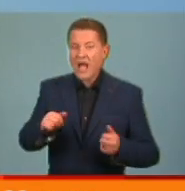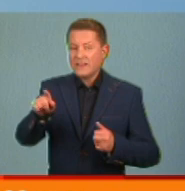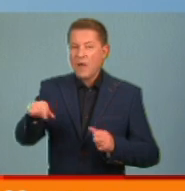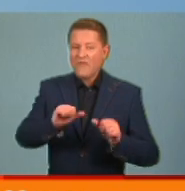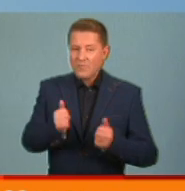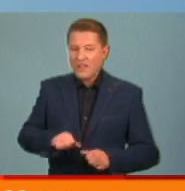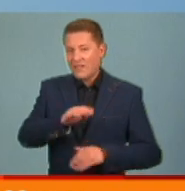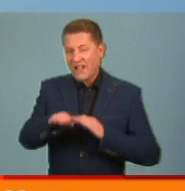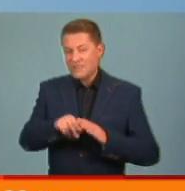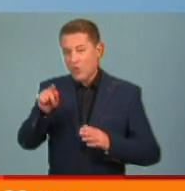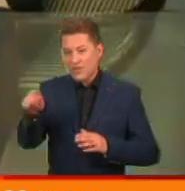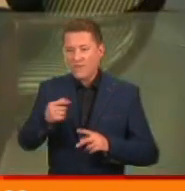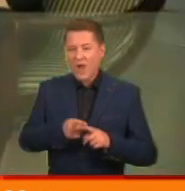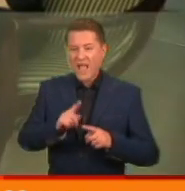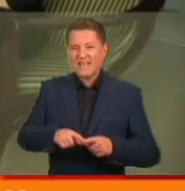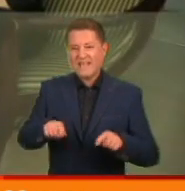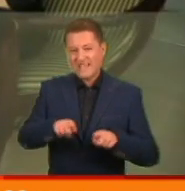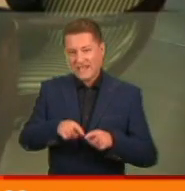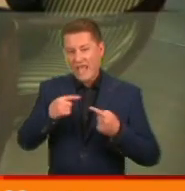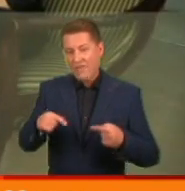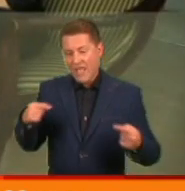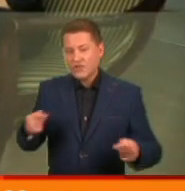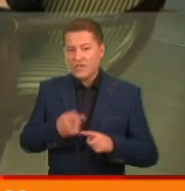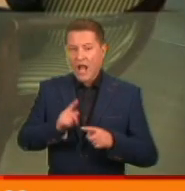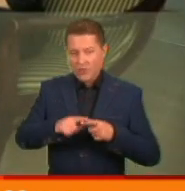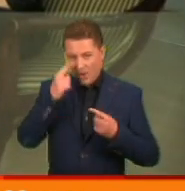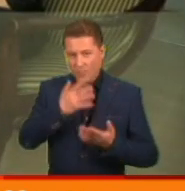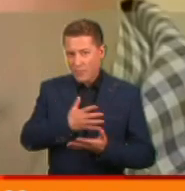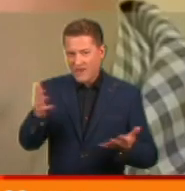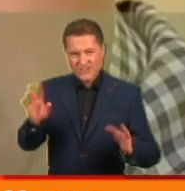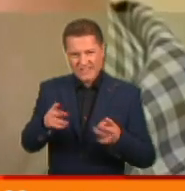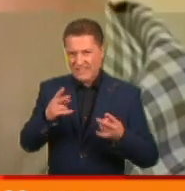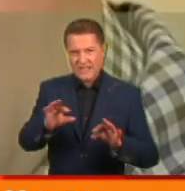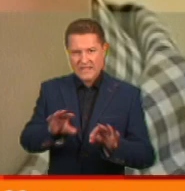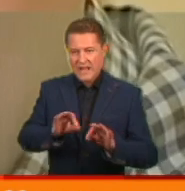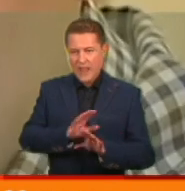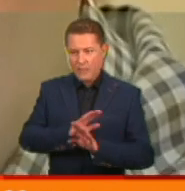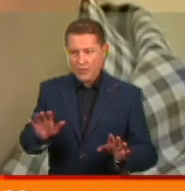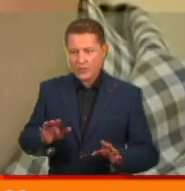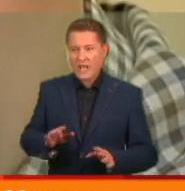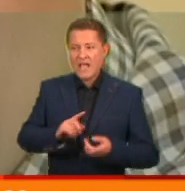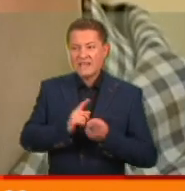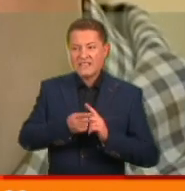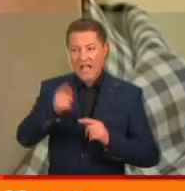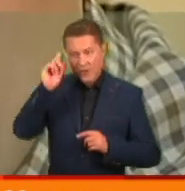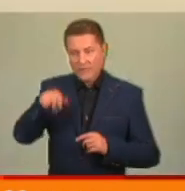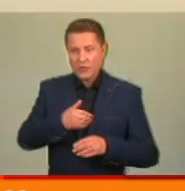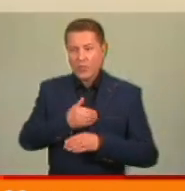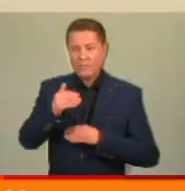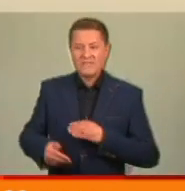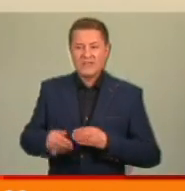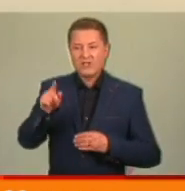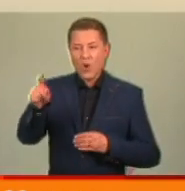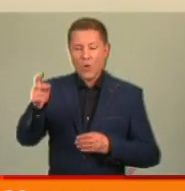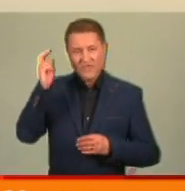а вообще, это такие вещи, которые, в принципе, публичности и не требуют. Та все це стане відомо пізніше. Тоді він у